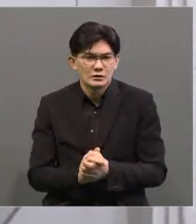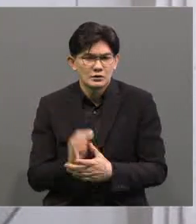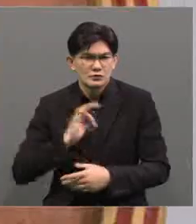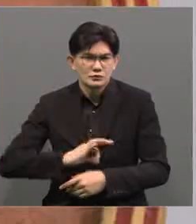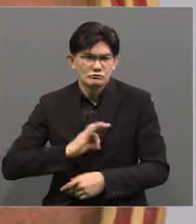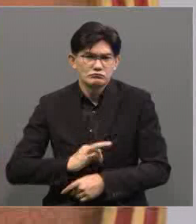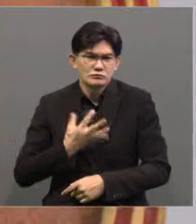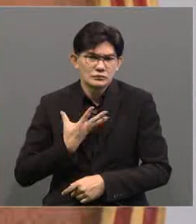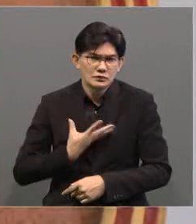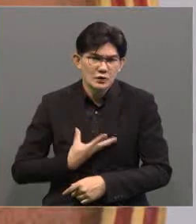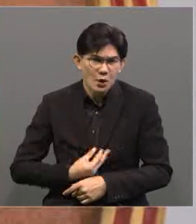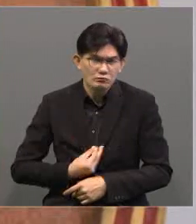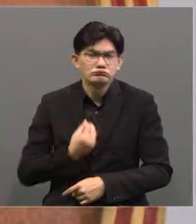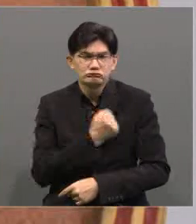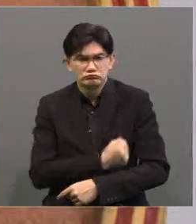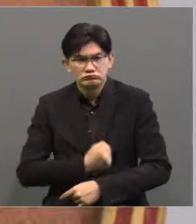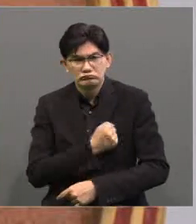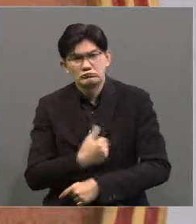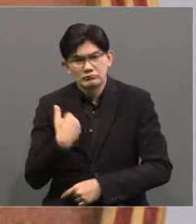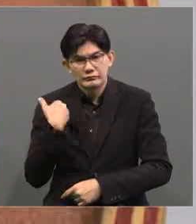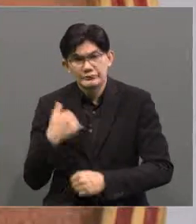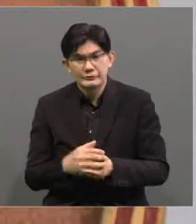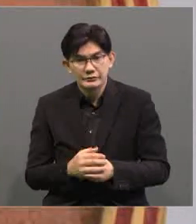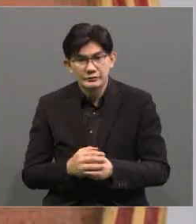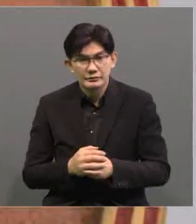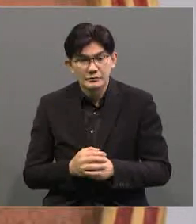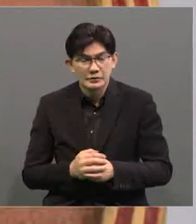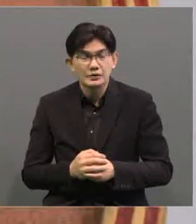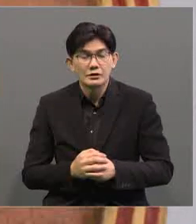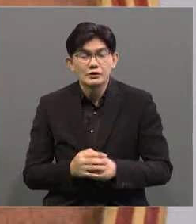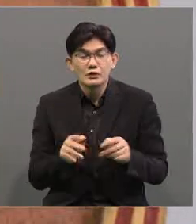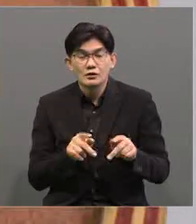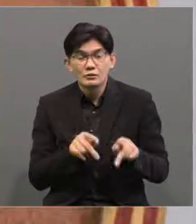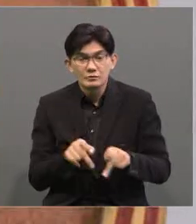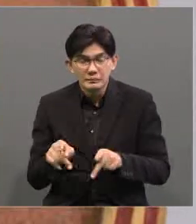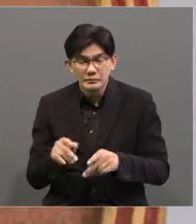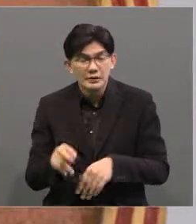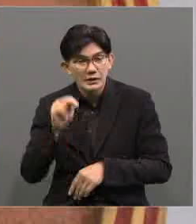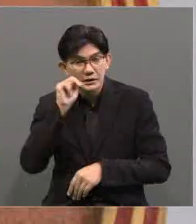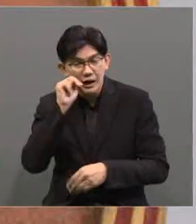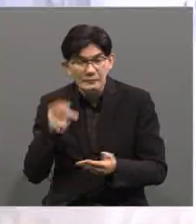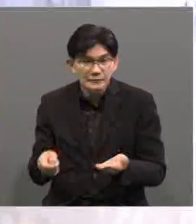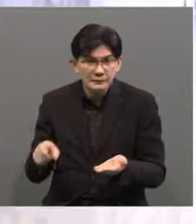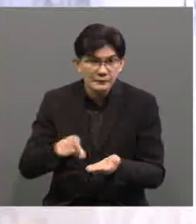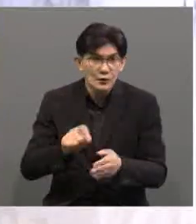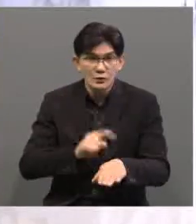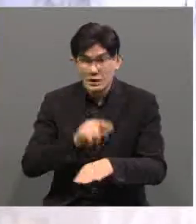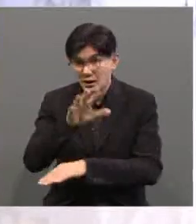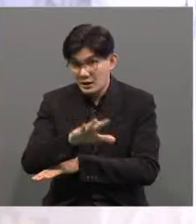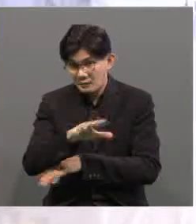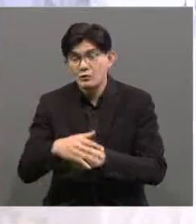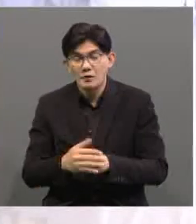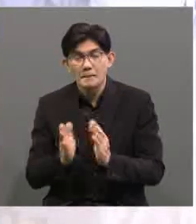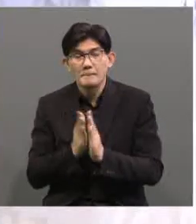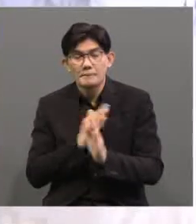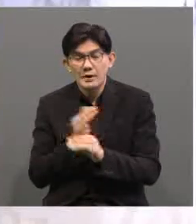ป็นไปด้วยความโศกเศร้าค่ะโดยพิธีพระราชทานน้ำหลวงอาบศพเริ่มในเวลา 17:00 น.จากนั้นก็จะเป็นการสวด